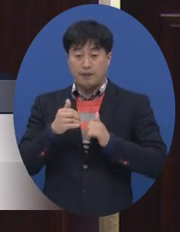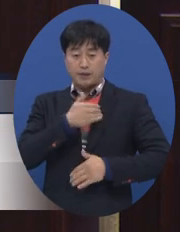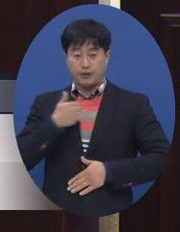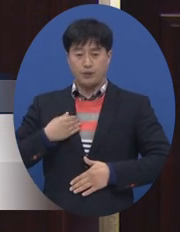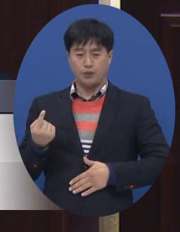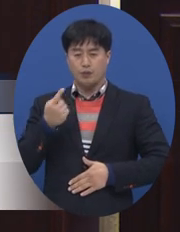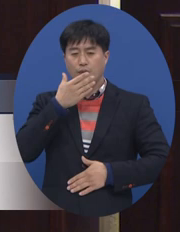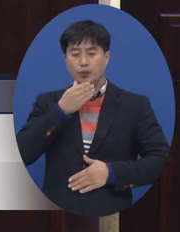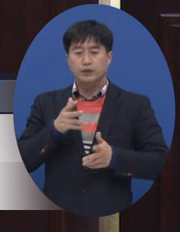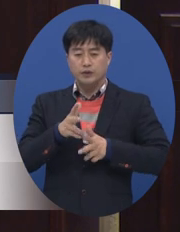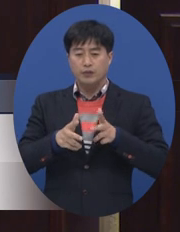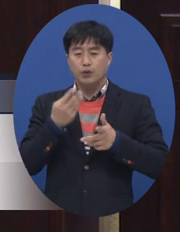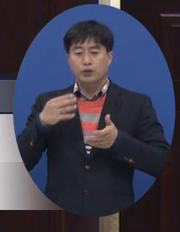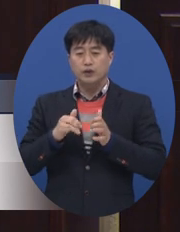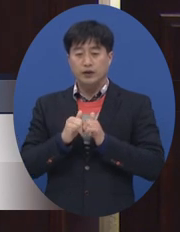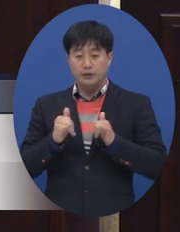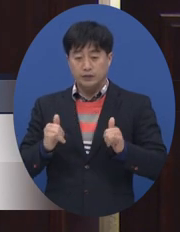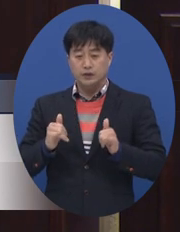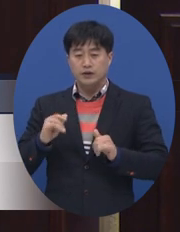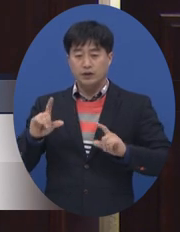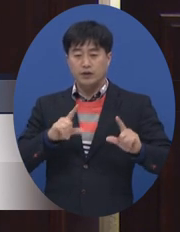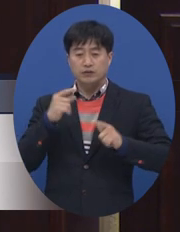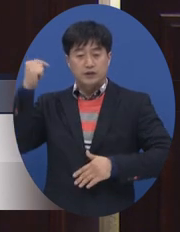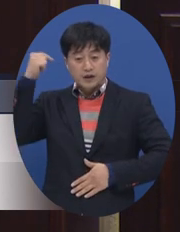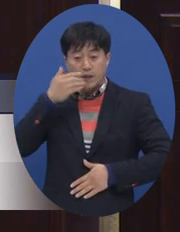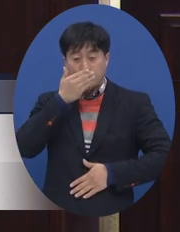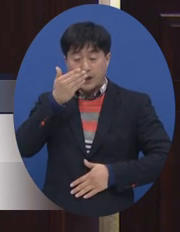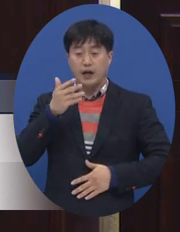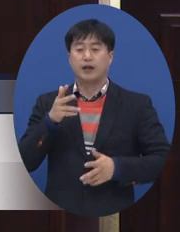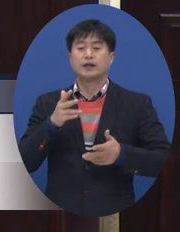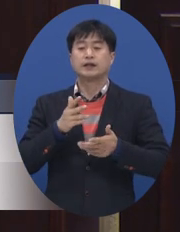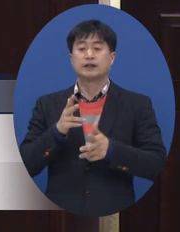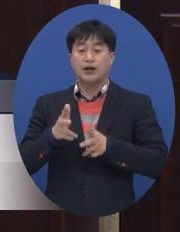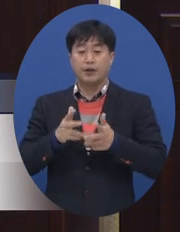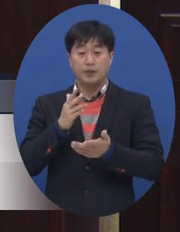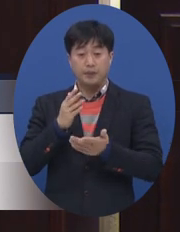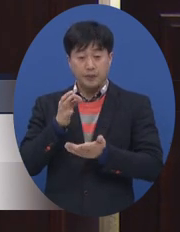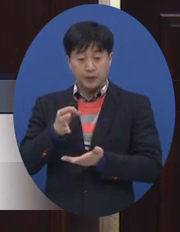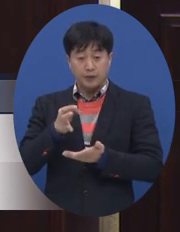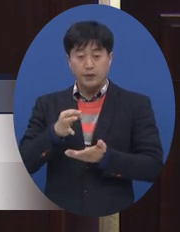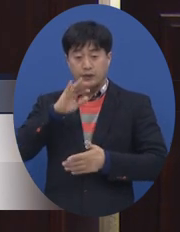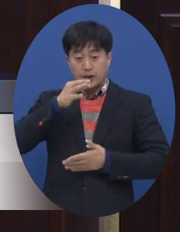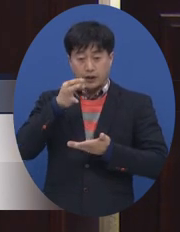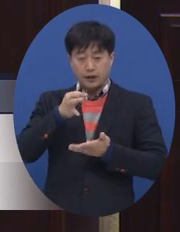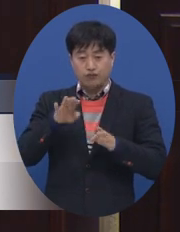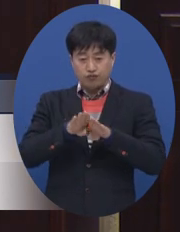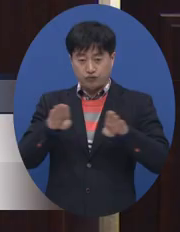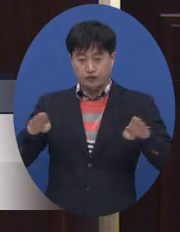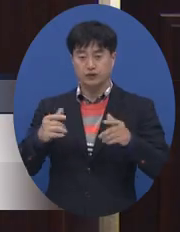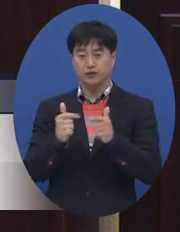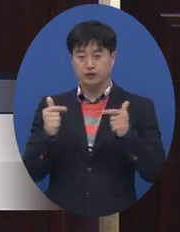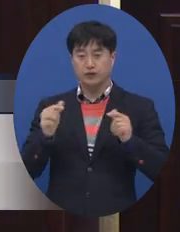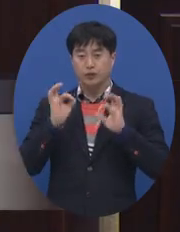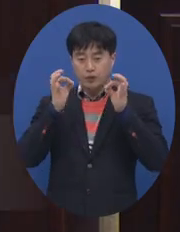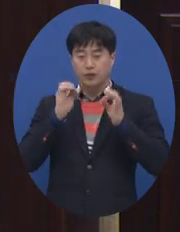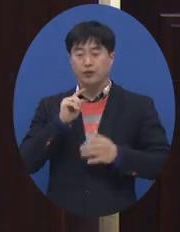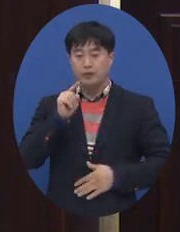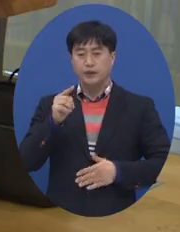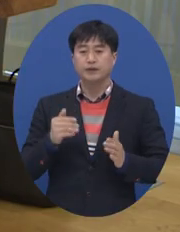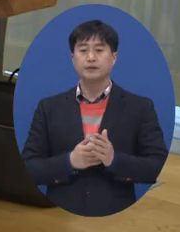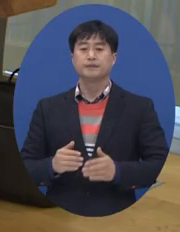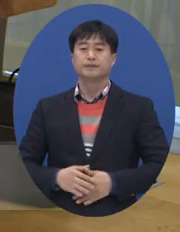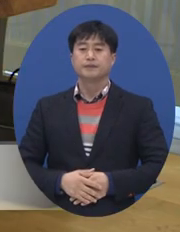사업 등 도민이 생활에서 체감할 수 있는 분야의 사업비는 예산액을 균형 있게 증액하고자